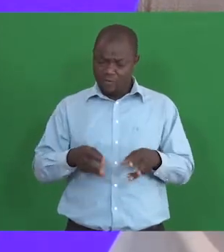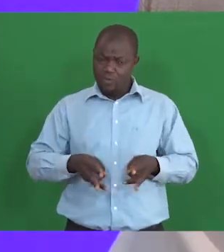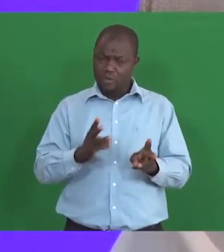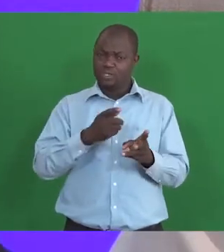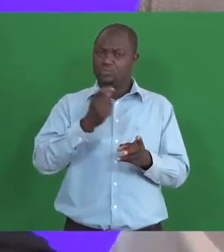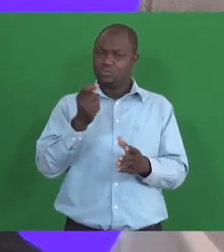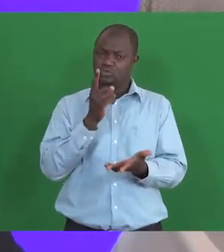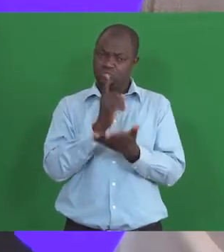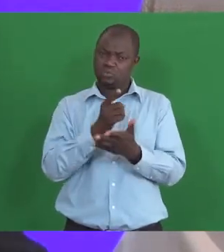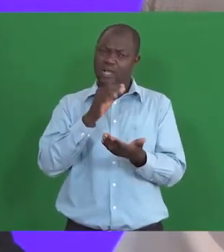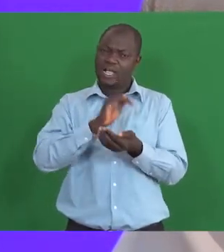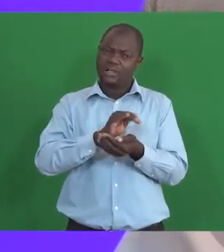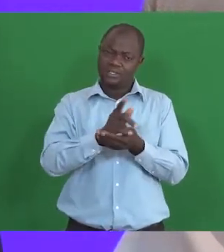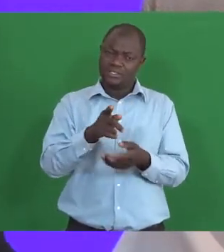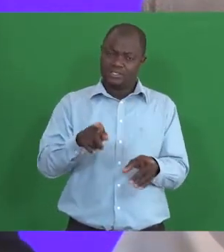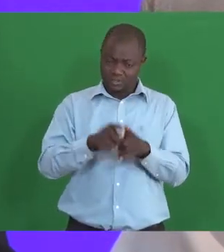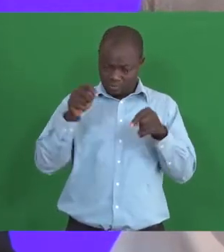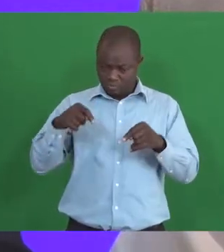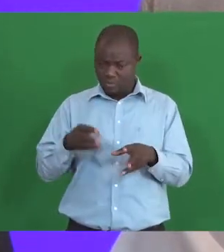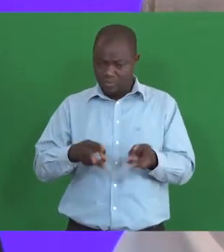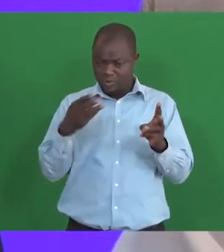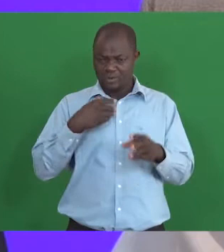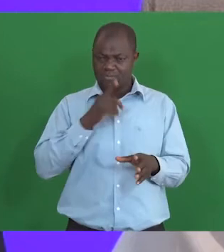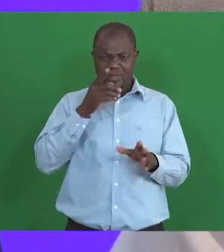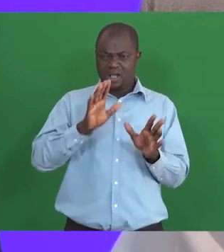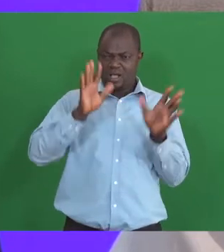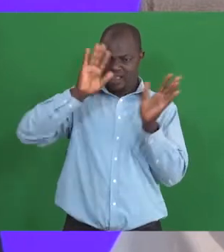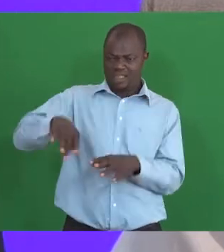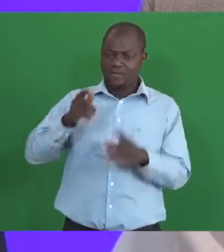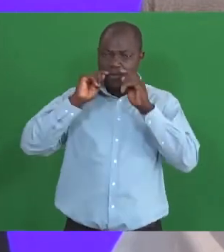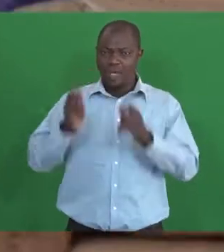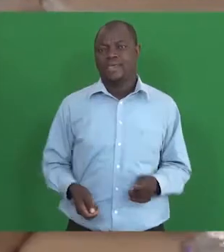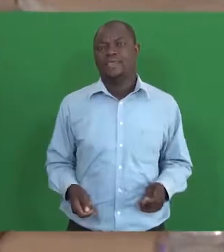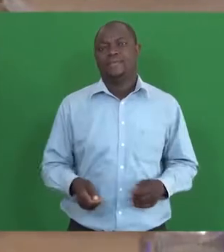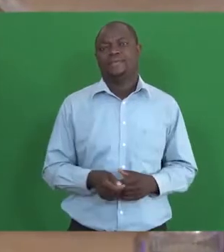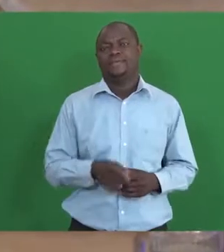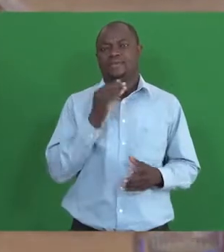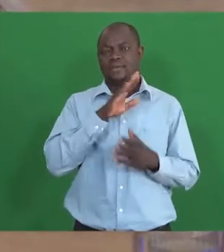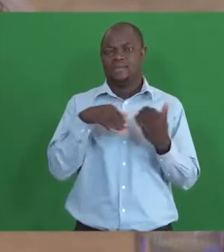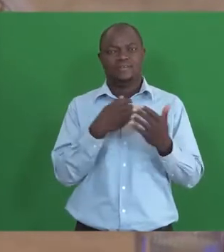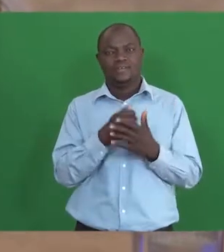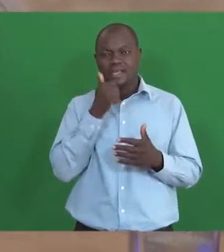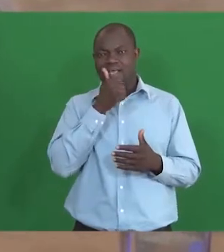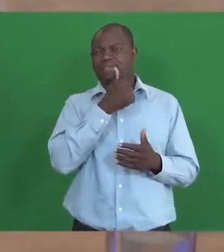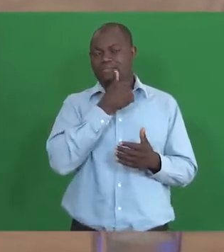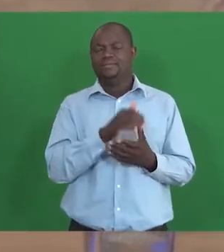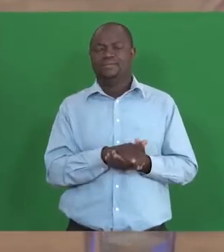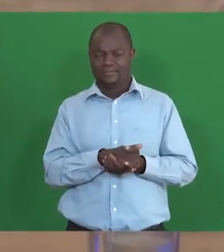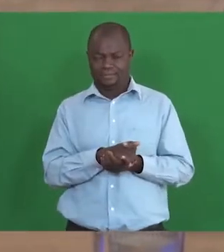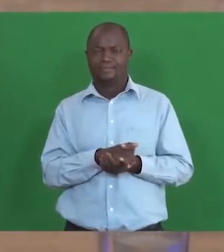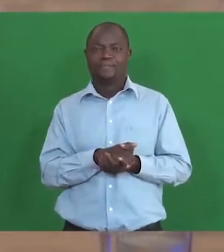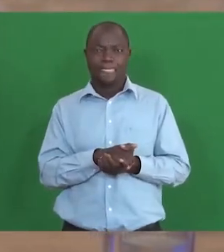dzavainamata nadzo, nhasi uno idzodzo nzira tiri kudzishora sei? Mashoko makuku tarutaurwa namambo nai.